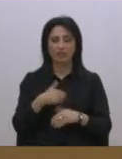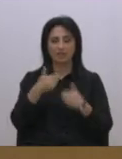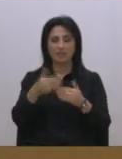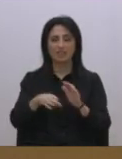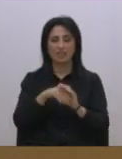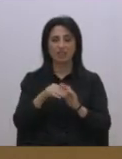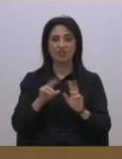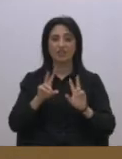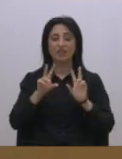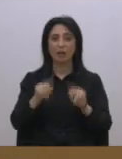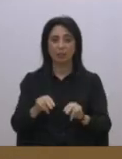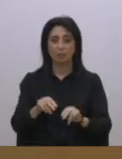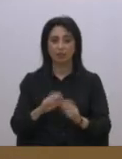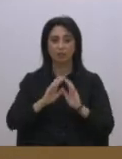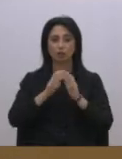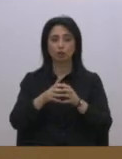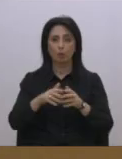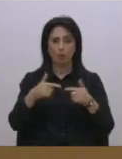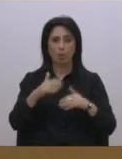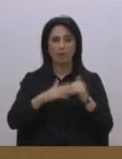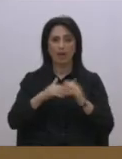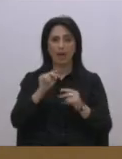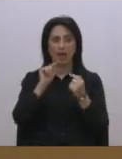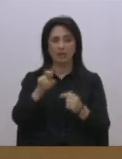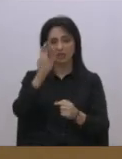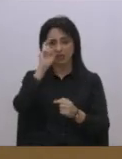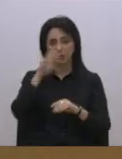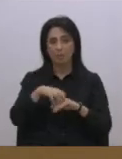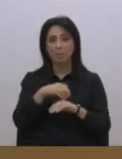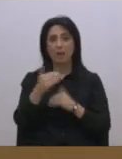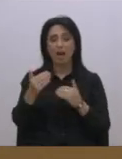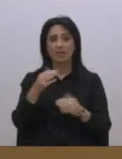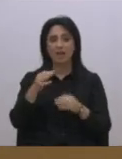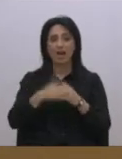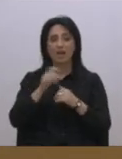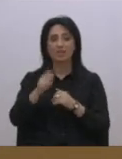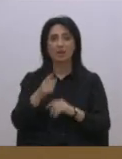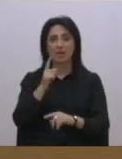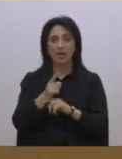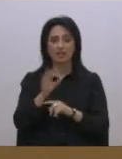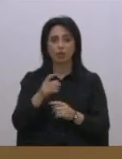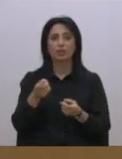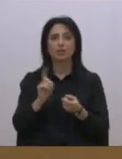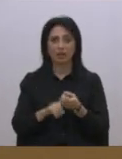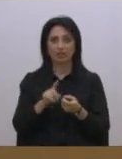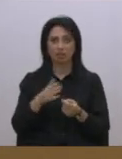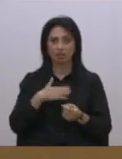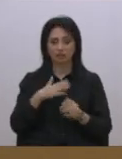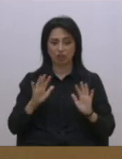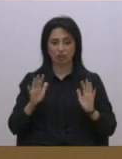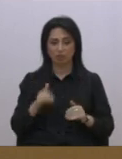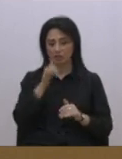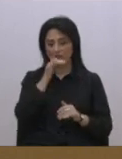წინასაარჩევნო დაპირებაა და მსოფლიო პრაქტიკა ანტისახელმწიფოებრივი პარტიების გასამართლება აკრძალვასთან დაკავშირებით ჩვენ შემთხვევაში